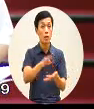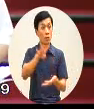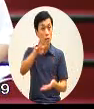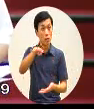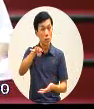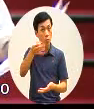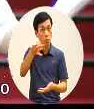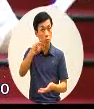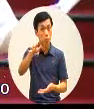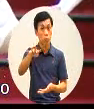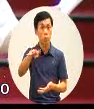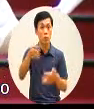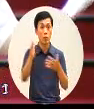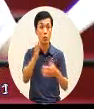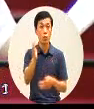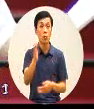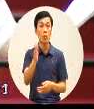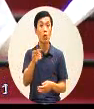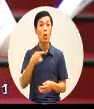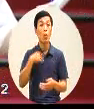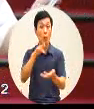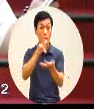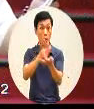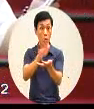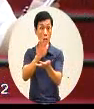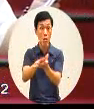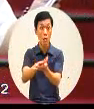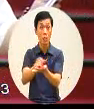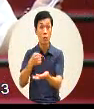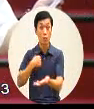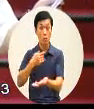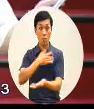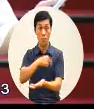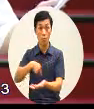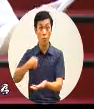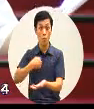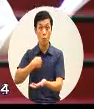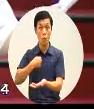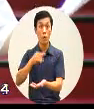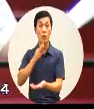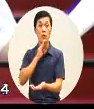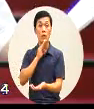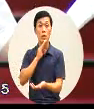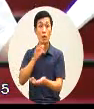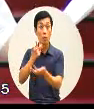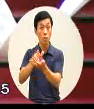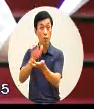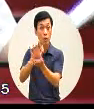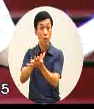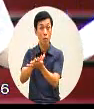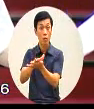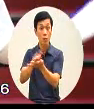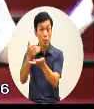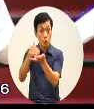右。我们的标是以怎么样去计算，是合理标或者怎么